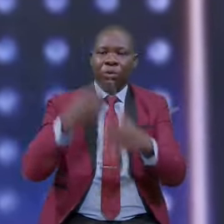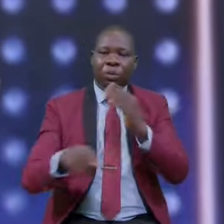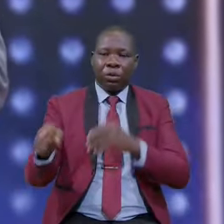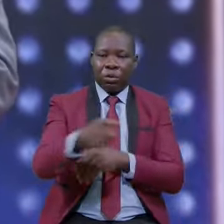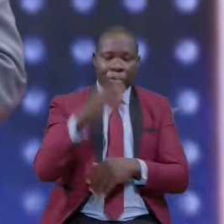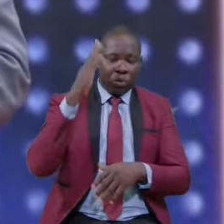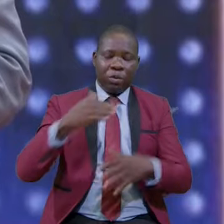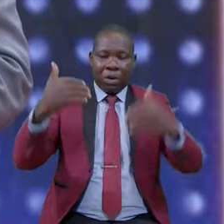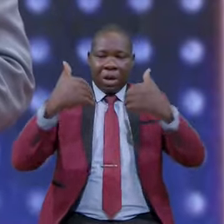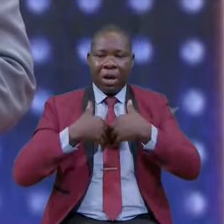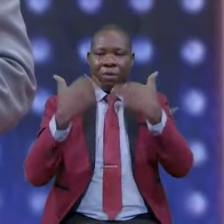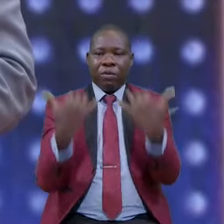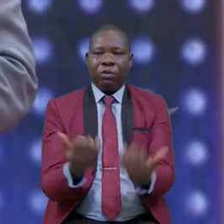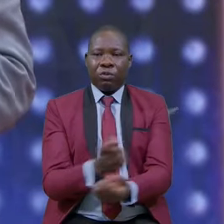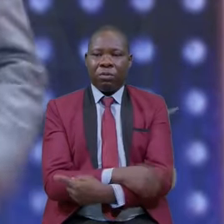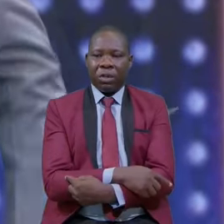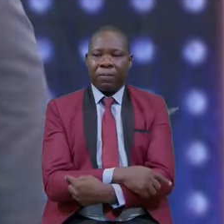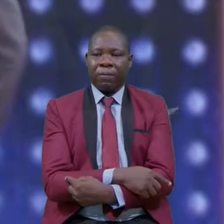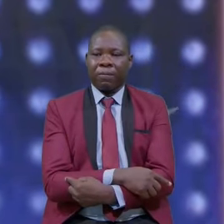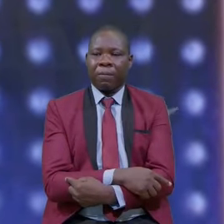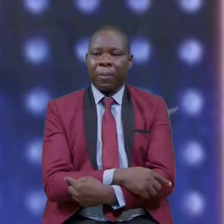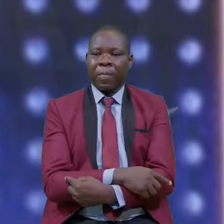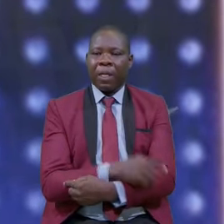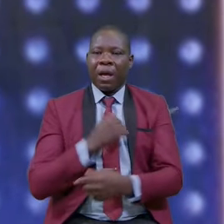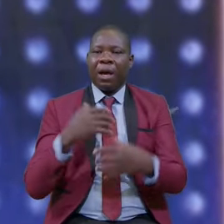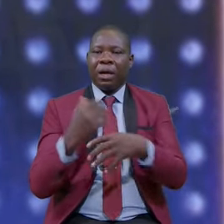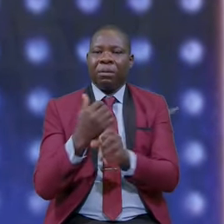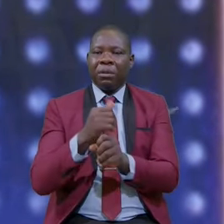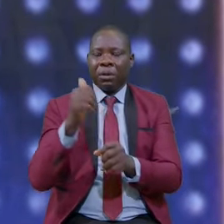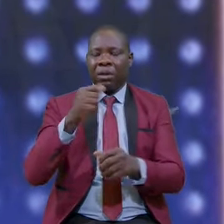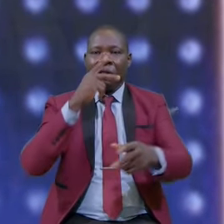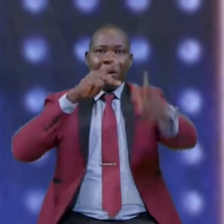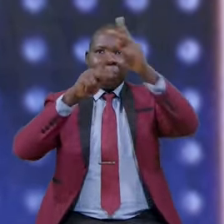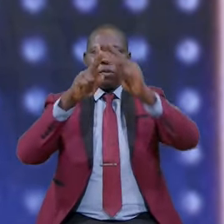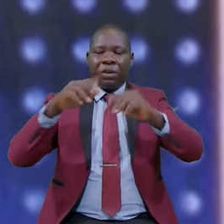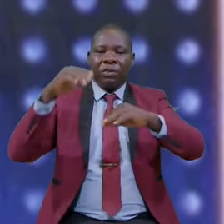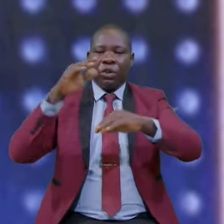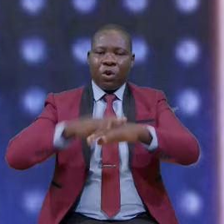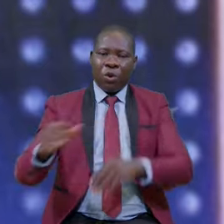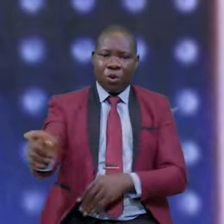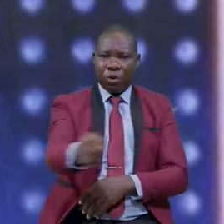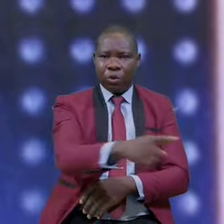Et avec ce que tu vas reposséder aujourd'hui, je fais une prophétie sur toi.